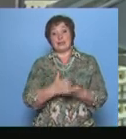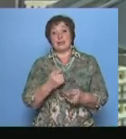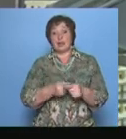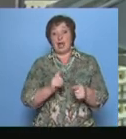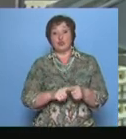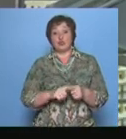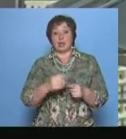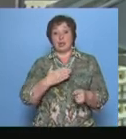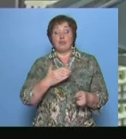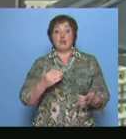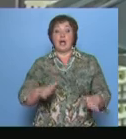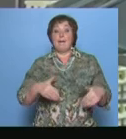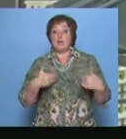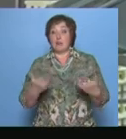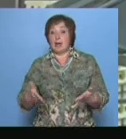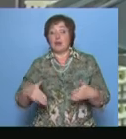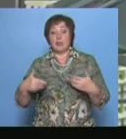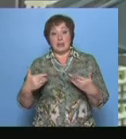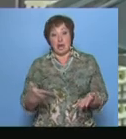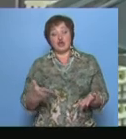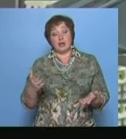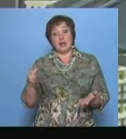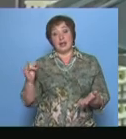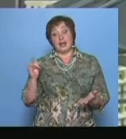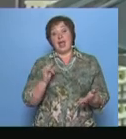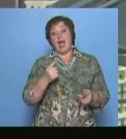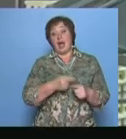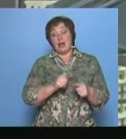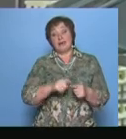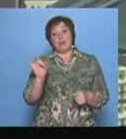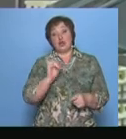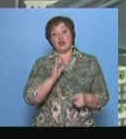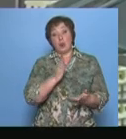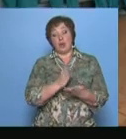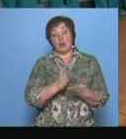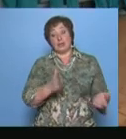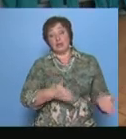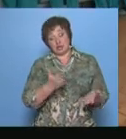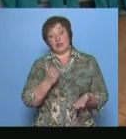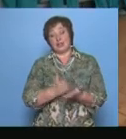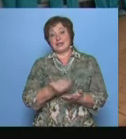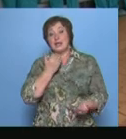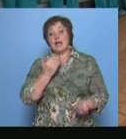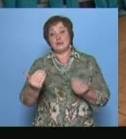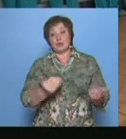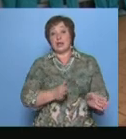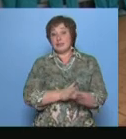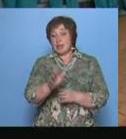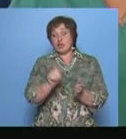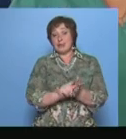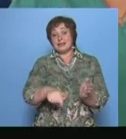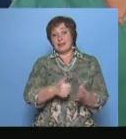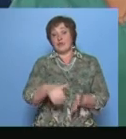продаж нам уже дает предложение по расширению ассортимента, потому что есть предложение, спрос есть. Исполняющий обязанности главы